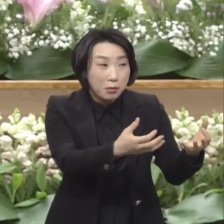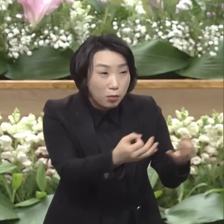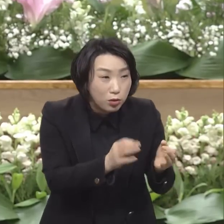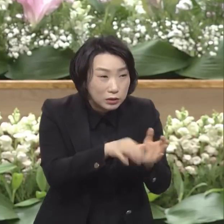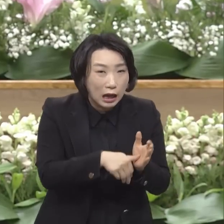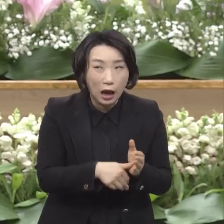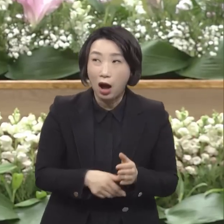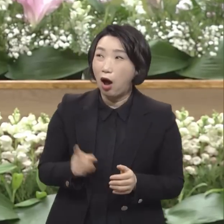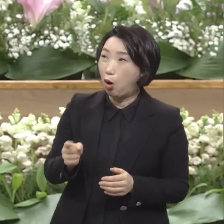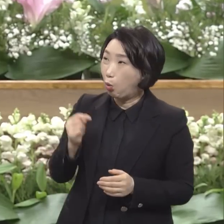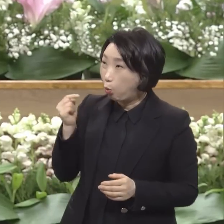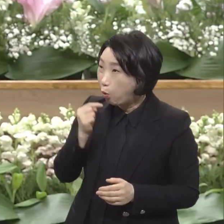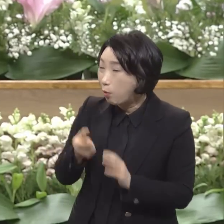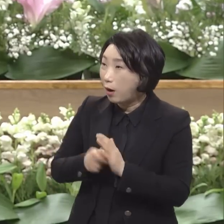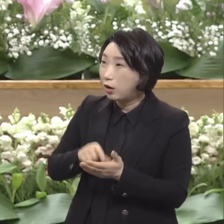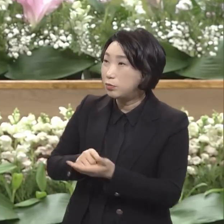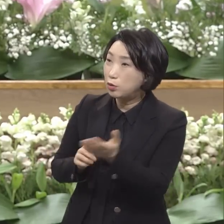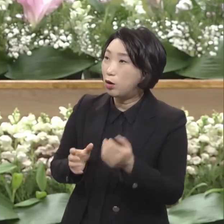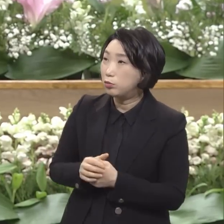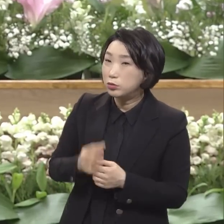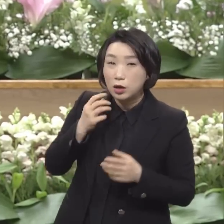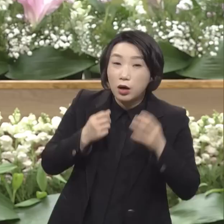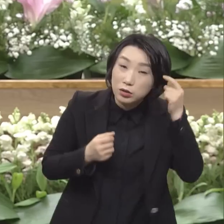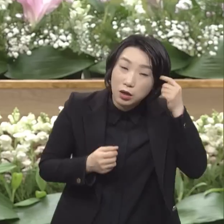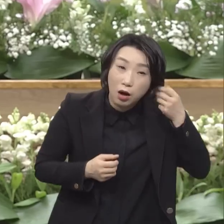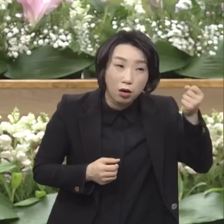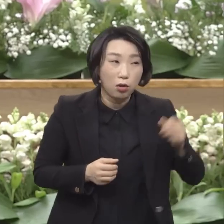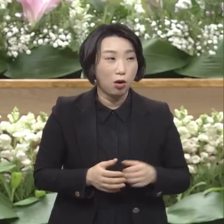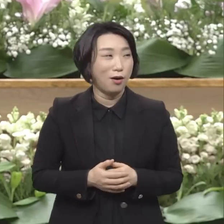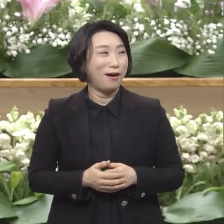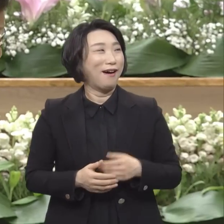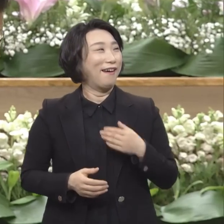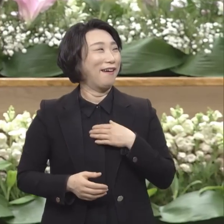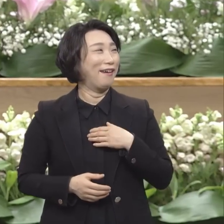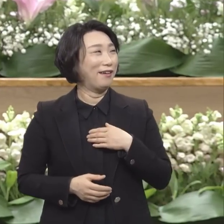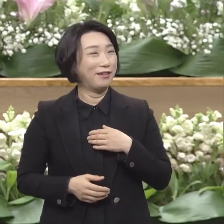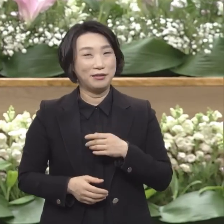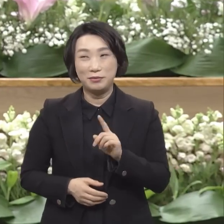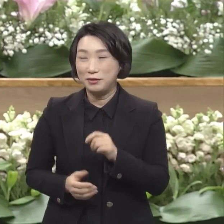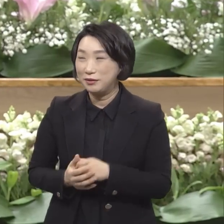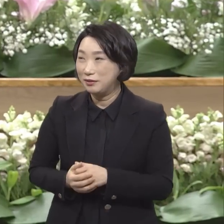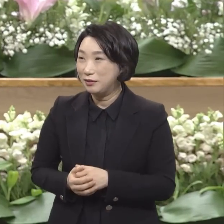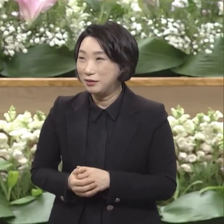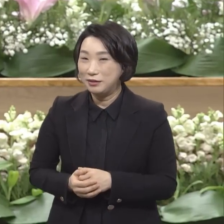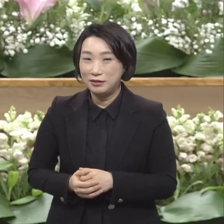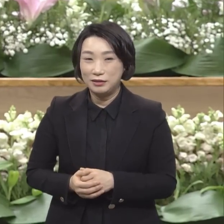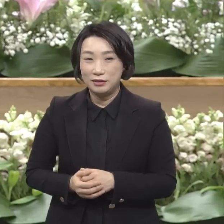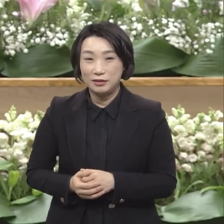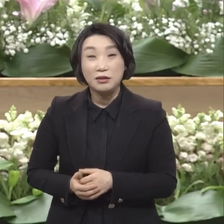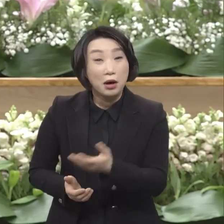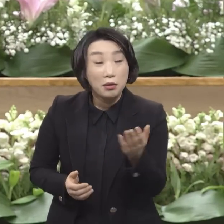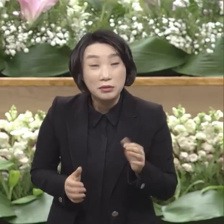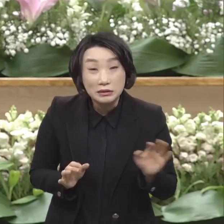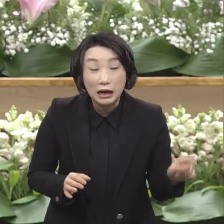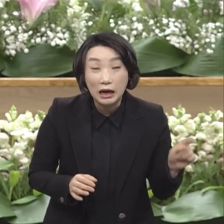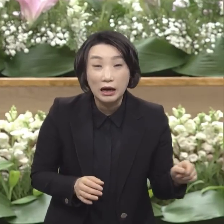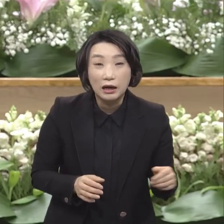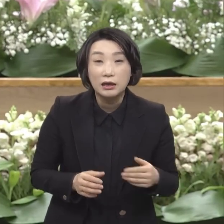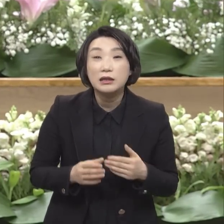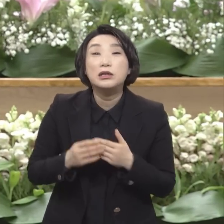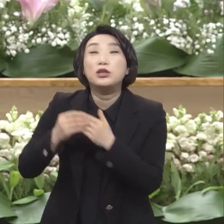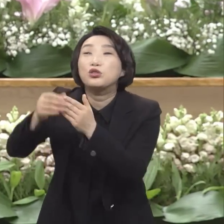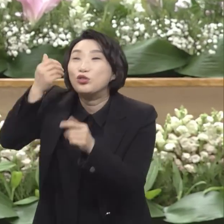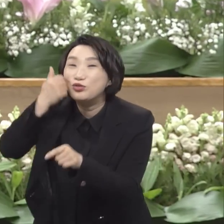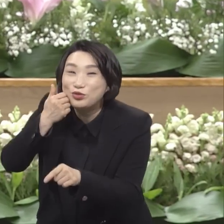때 요란할 정도로 보이면 야, 참 요란하네. 그런데 누가 이끌고 다니기